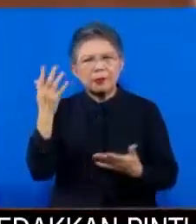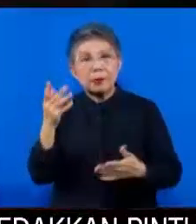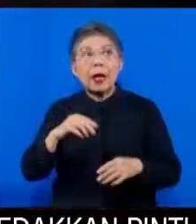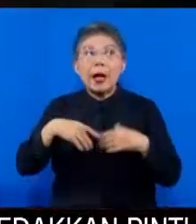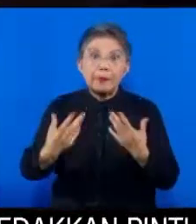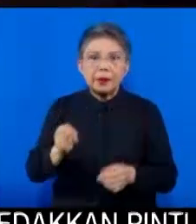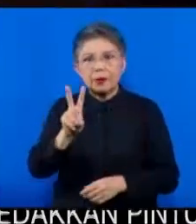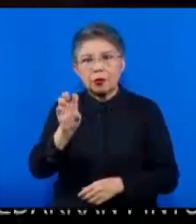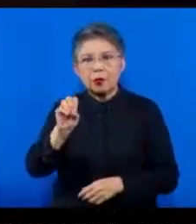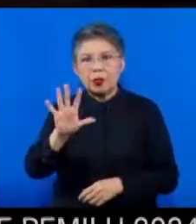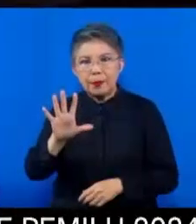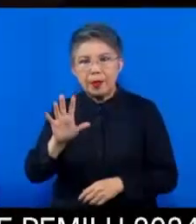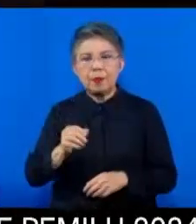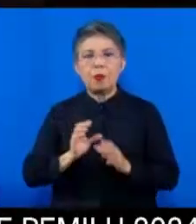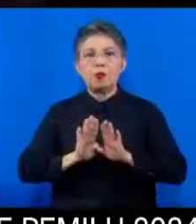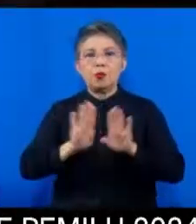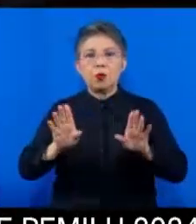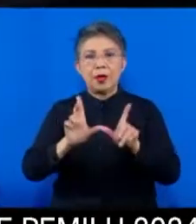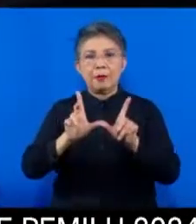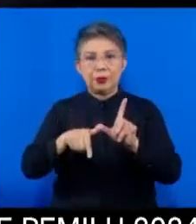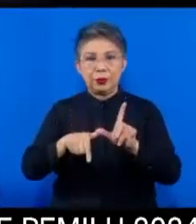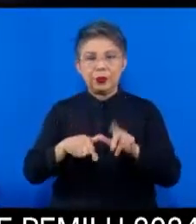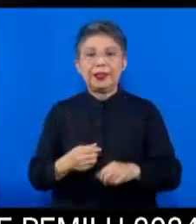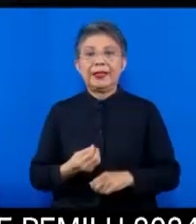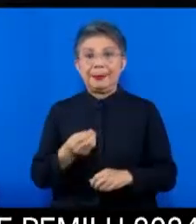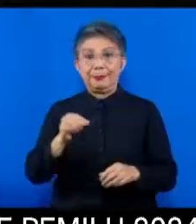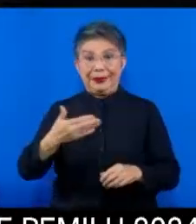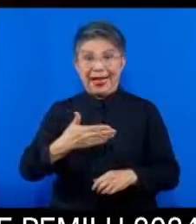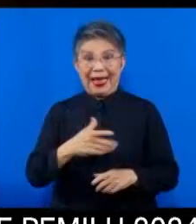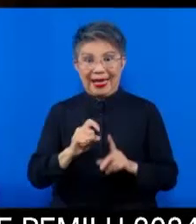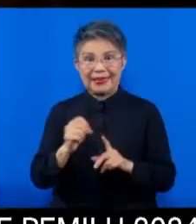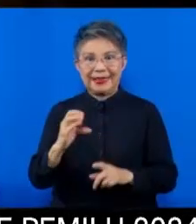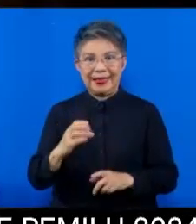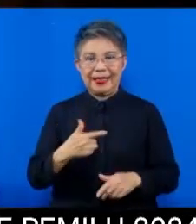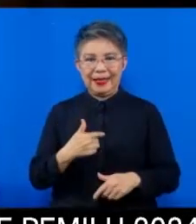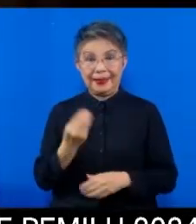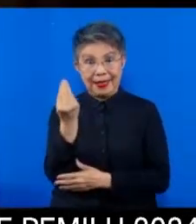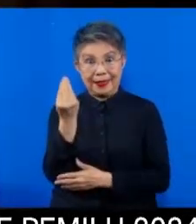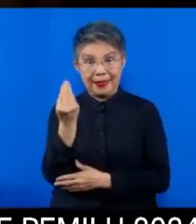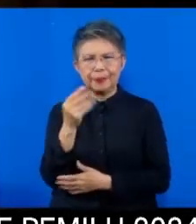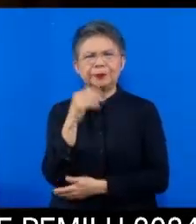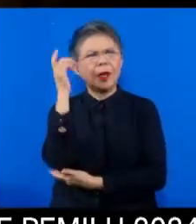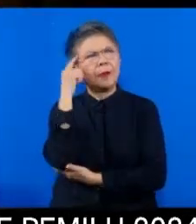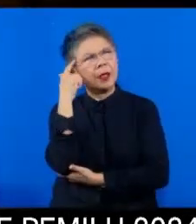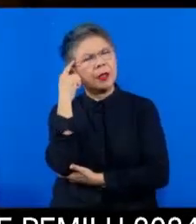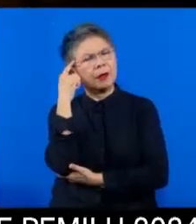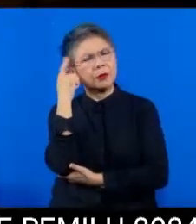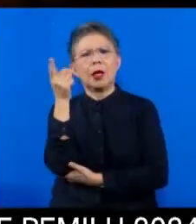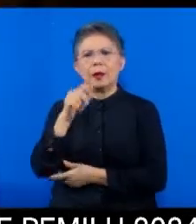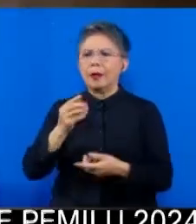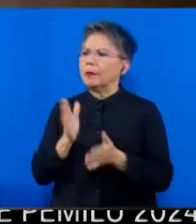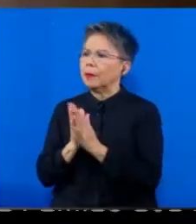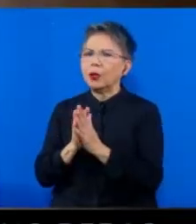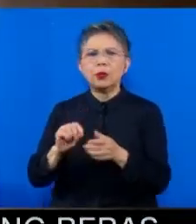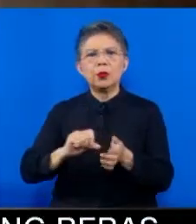2005, ia hendak membuka warung pecel lelenya sendiri di Jakarta. Saat itu, Hartono meminta bantuan teman-temannya